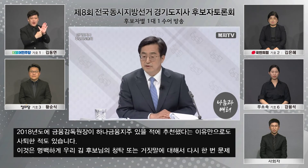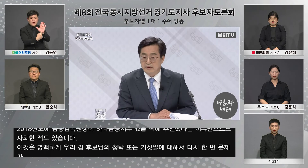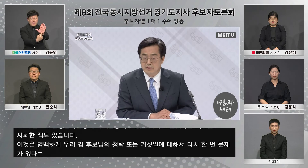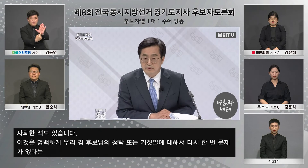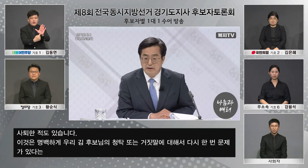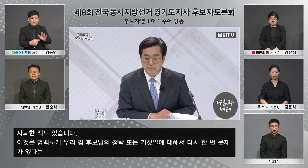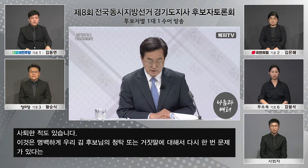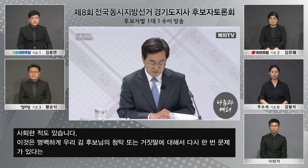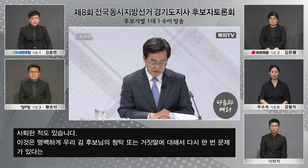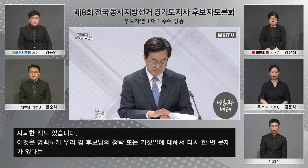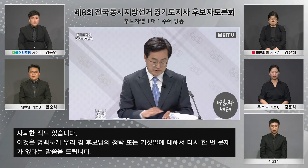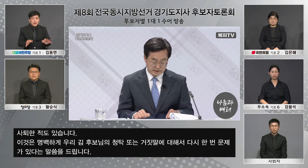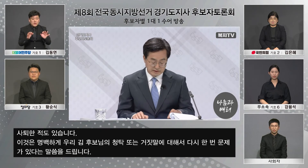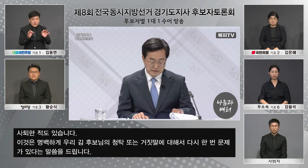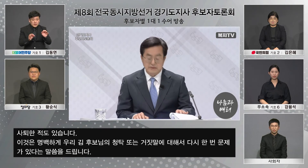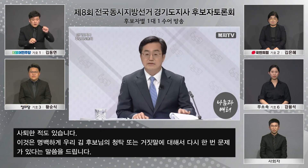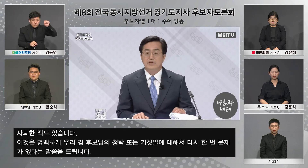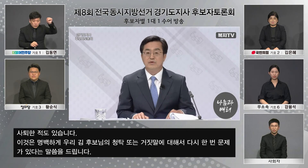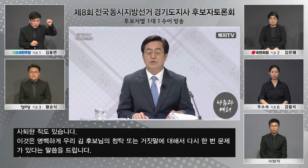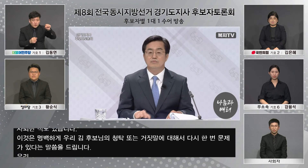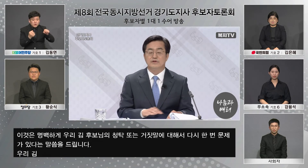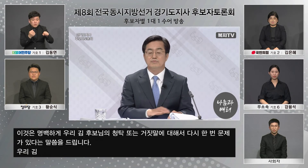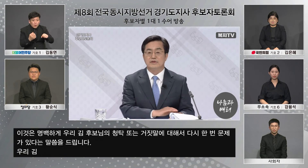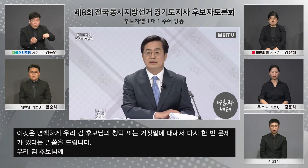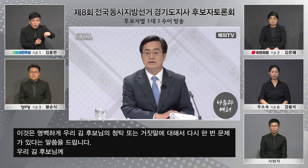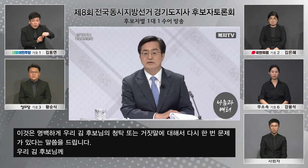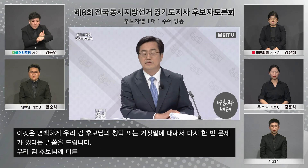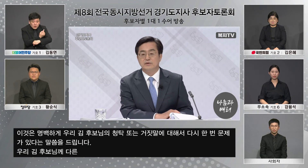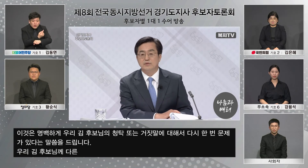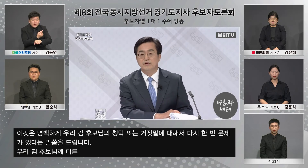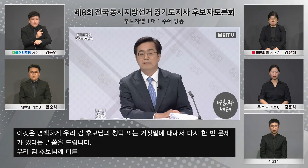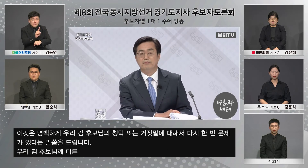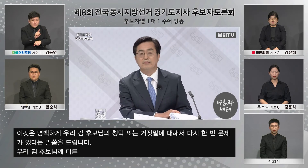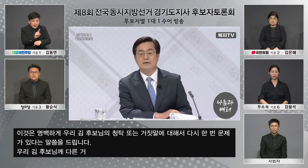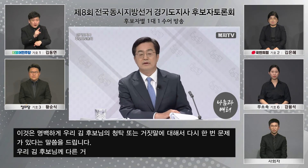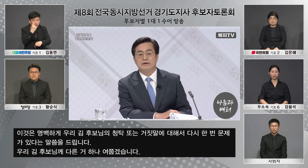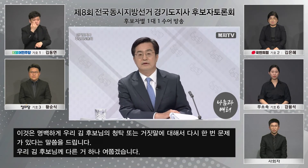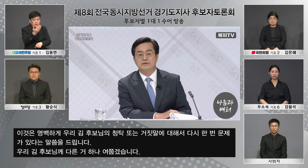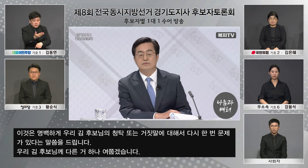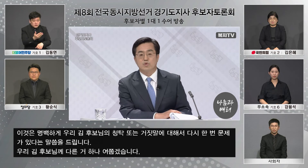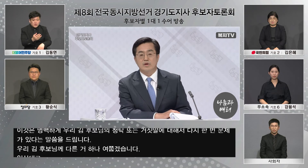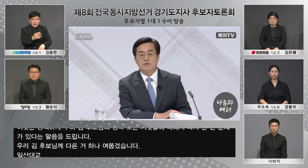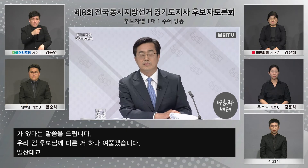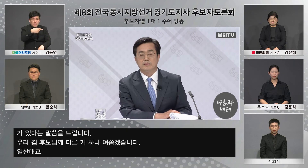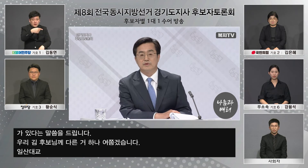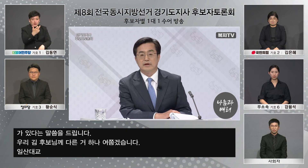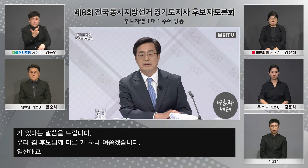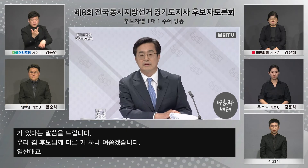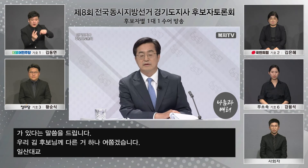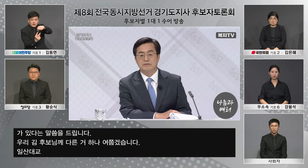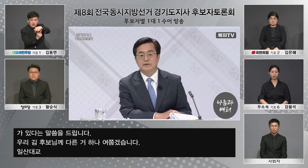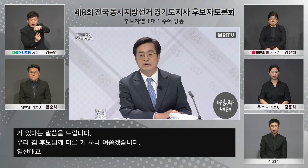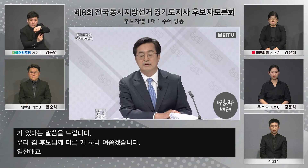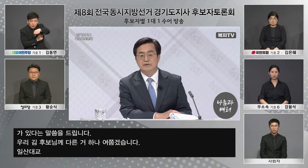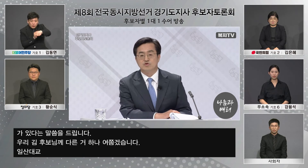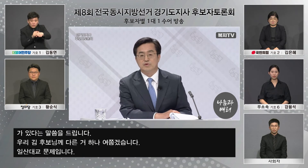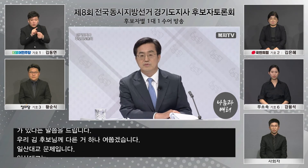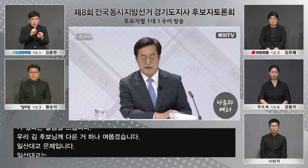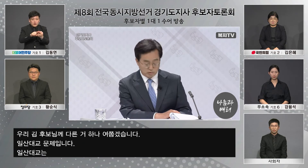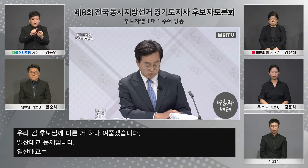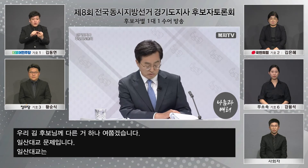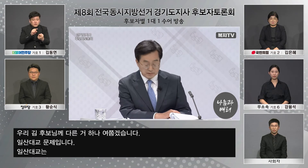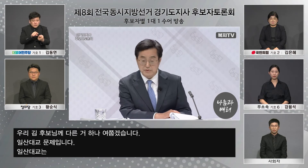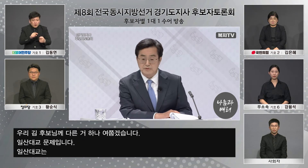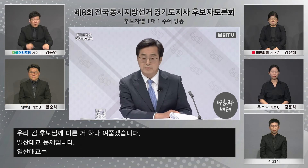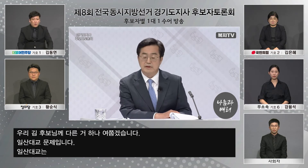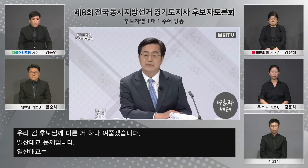김 후보님께 다른 거 하나 여쭙겠습니다. 일산대교 문제입니다. 일산대교는 지금 터미널 때문에 우리 주민들이